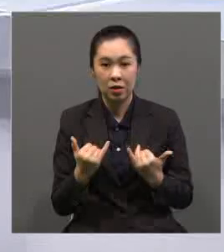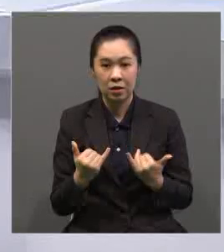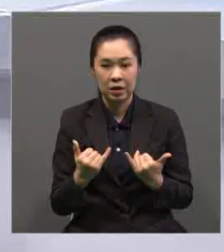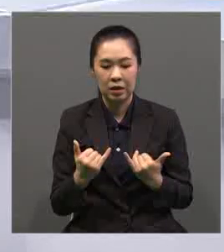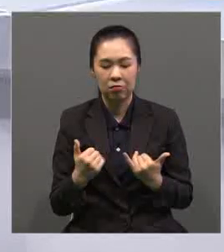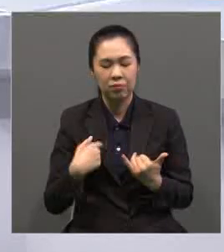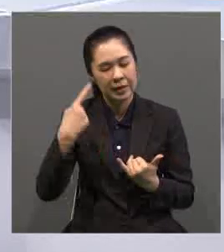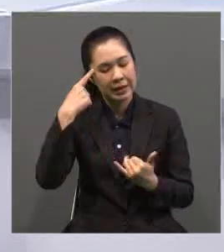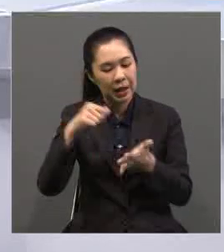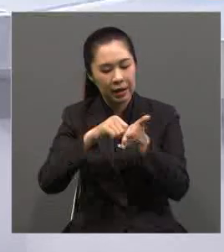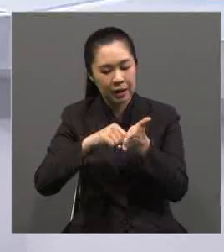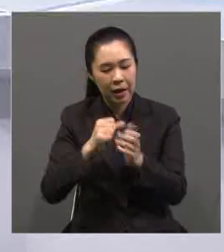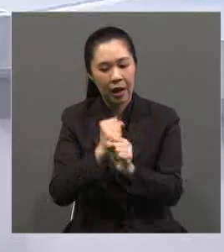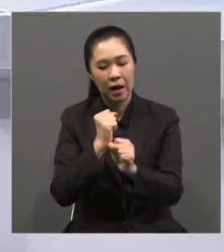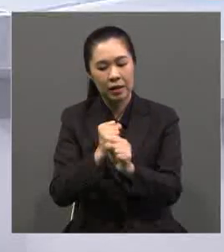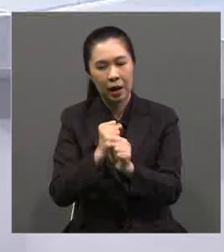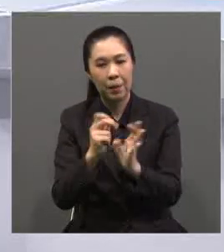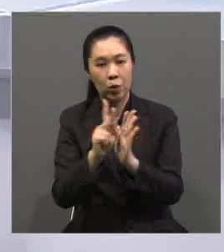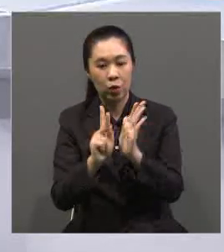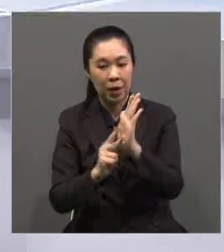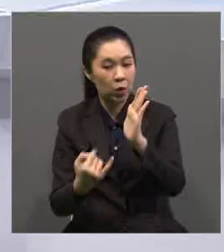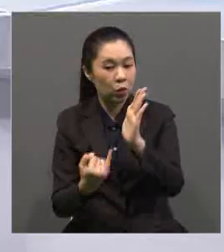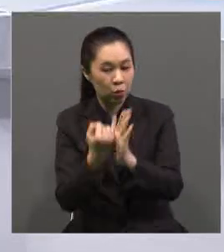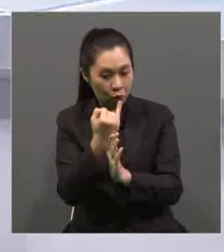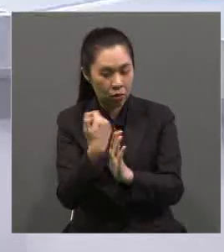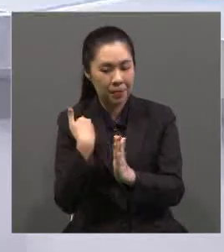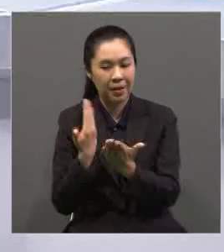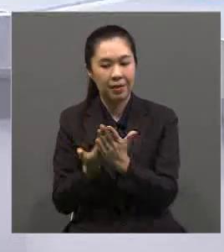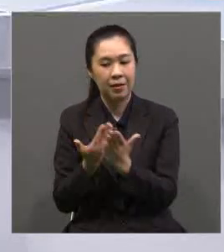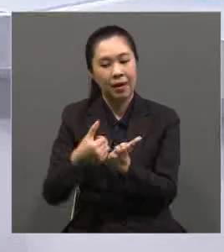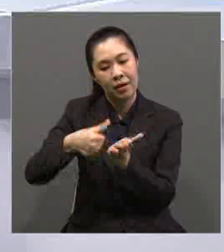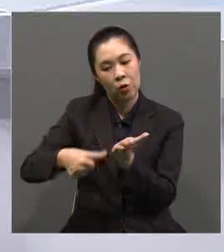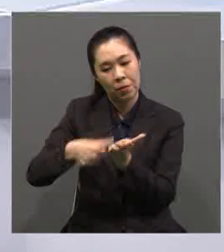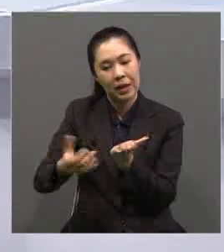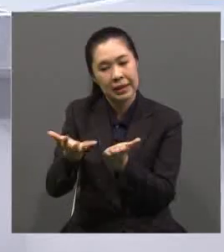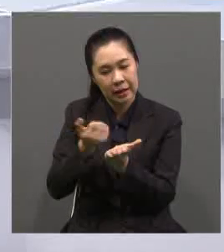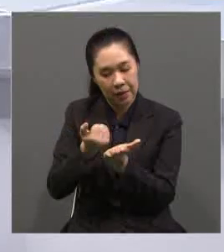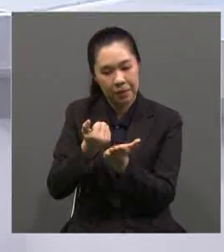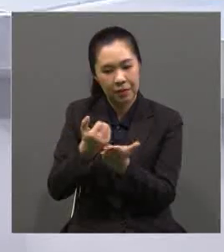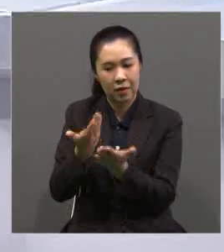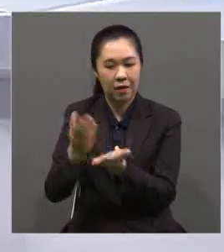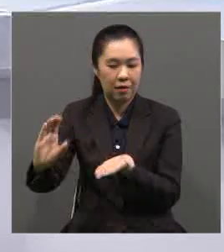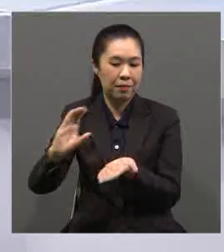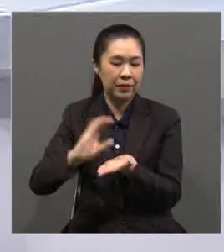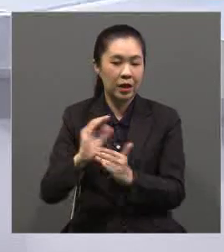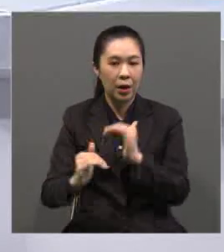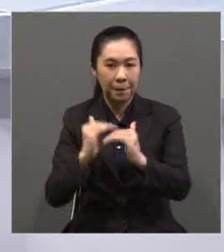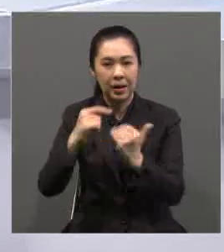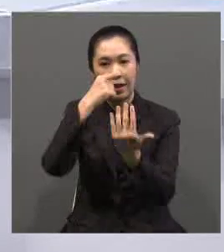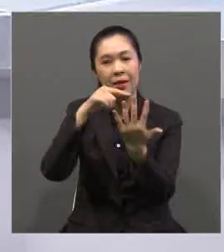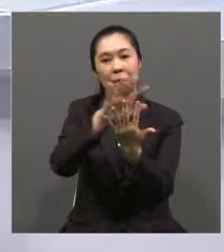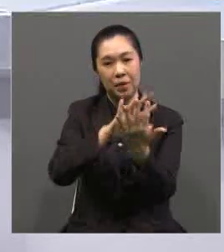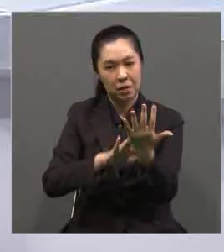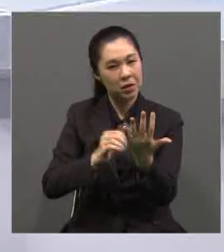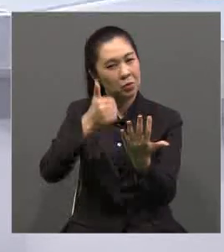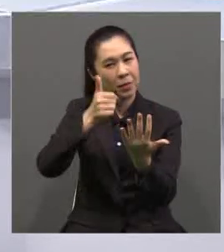ทำให้มันถูกกฎหมายไหมแล้วเอาภาษีจากการที่เอาเข้ามาเนี่ยเอามาใช้ในทางที่ถูกต้องนำมาพัฒนาประเทศทางอื่นไปจะดีกว่าไ